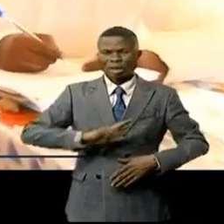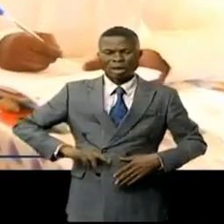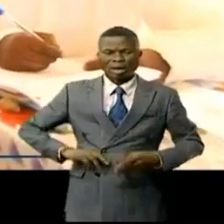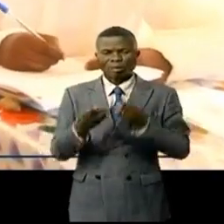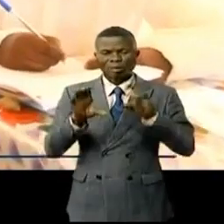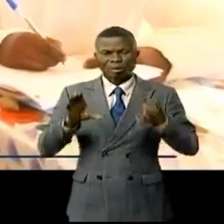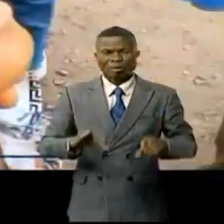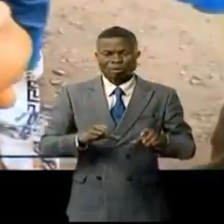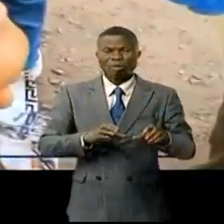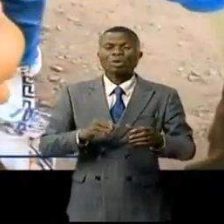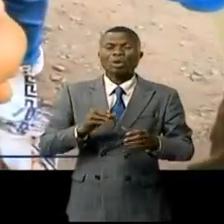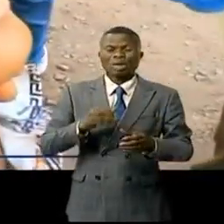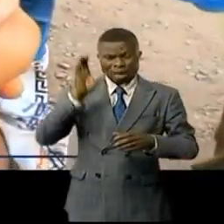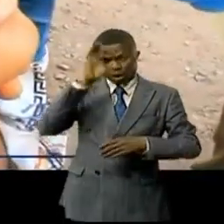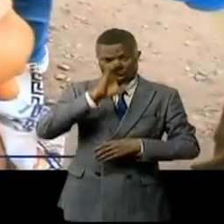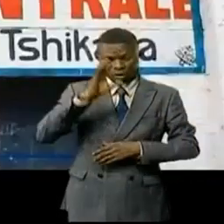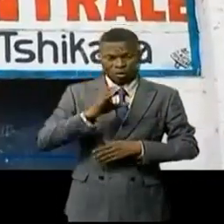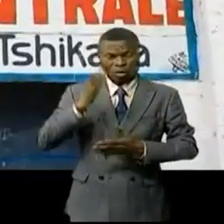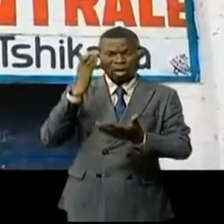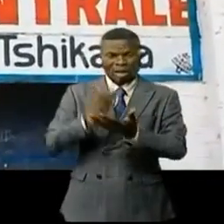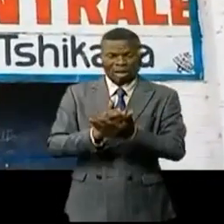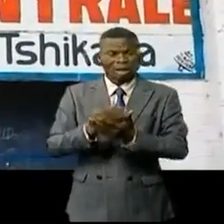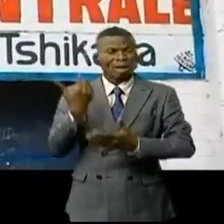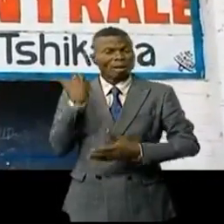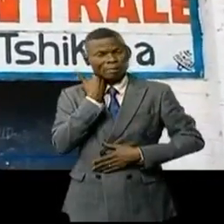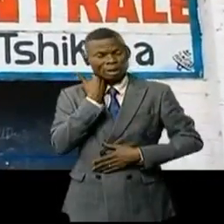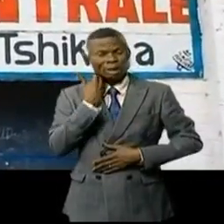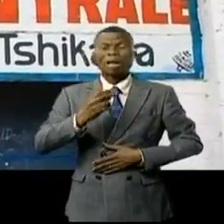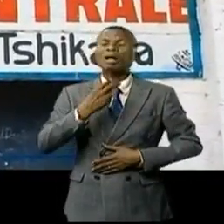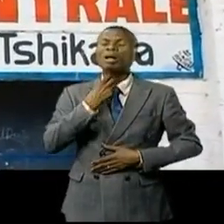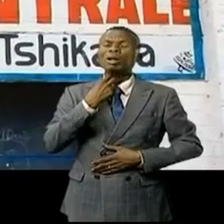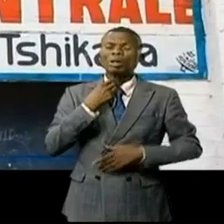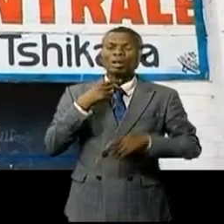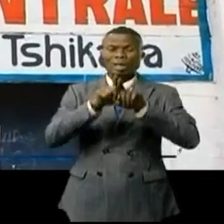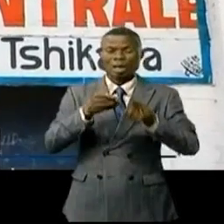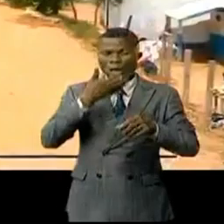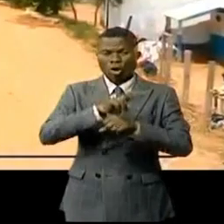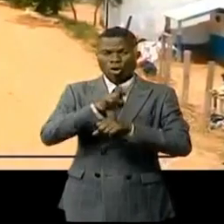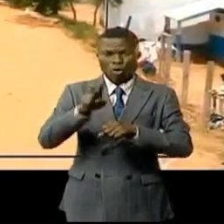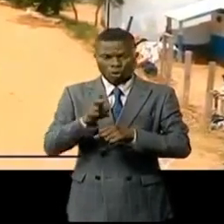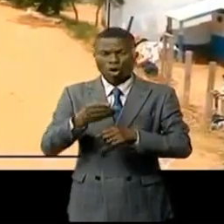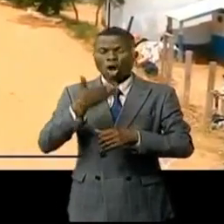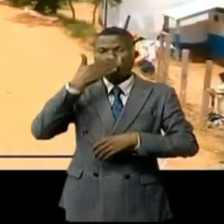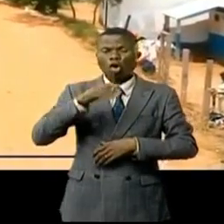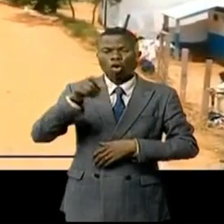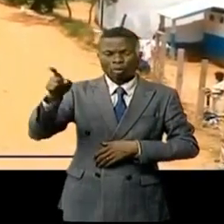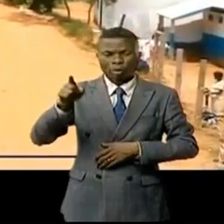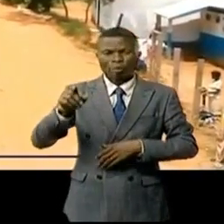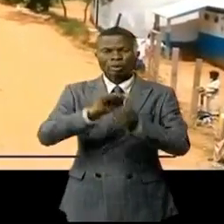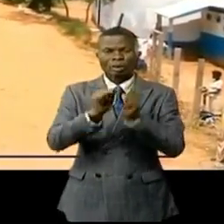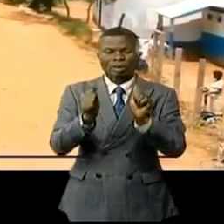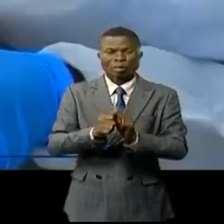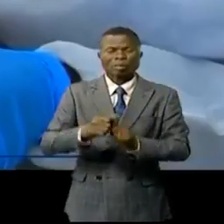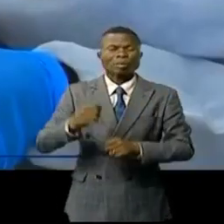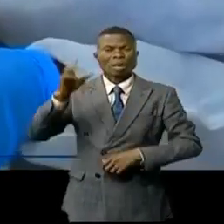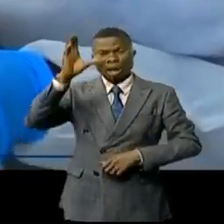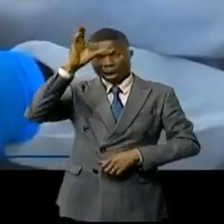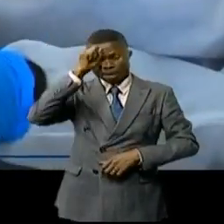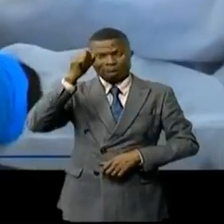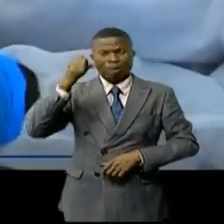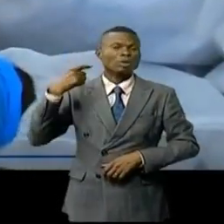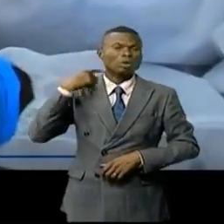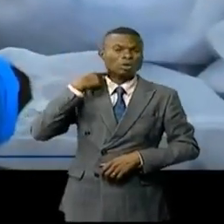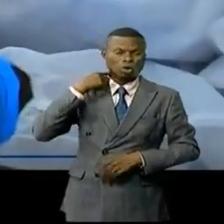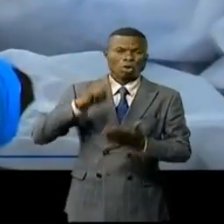contre la tuberculose et la COVID-19 se rendra à la prison centrale de Chikapa, ensuite dans les provinces de Kwilu et de Kwango. Pilotée par les